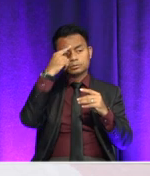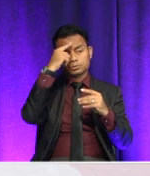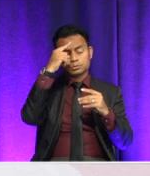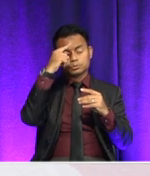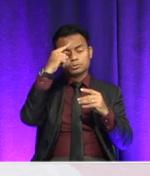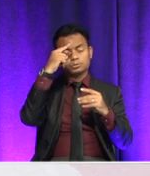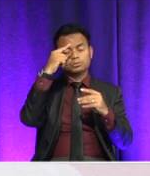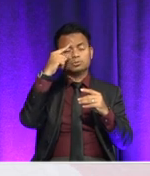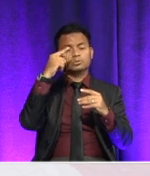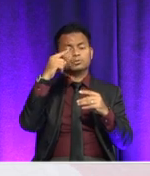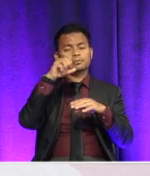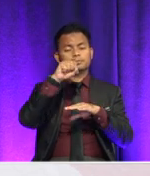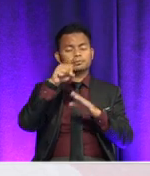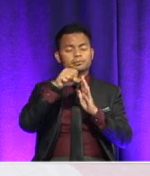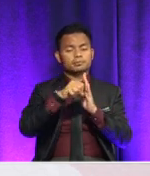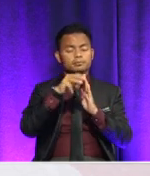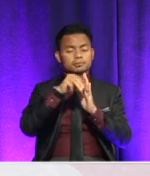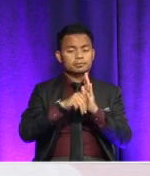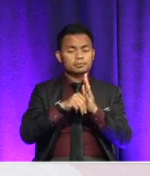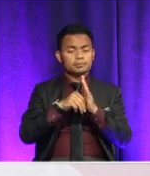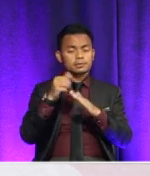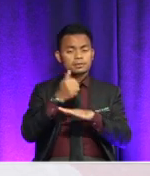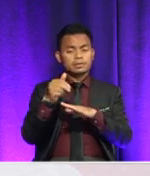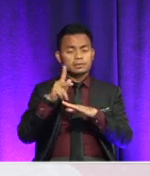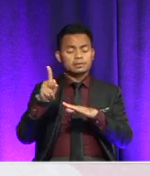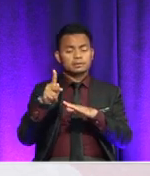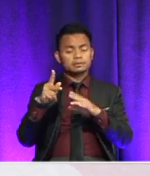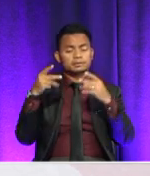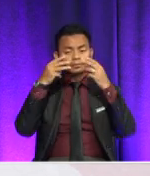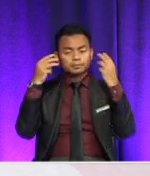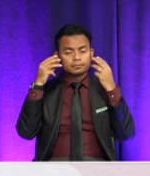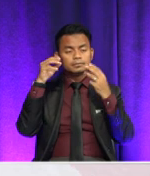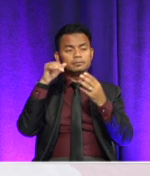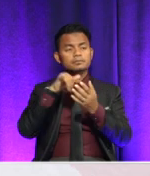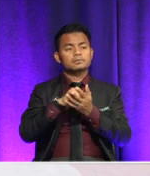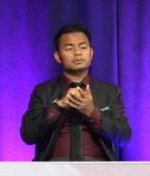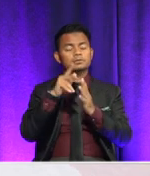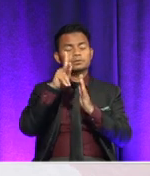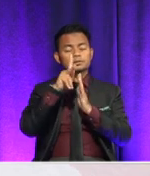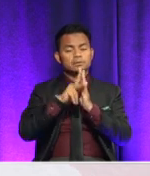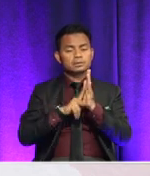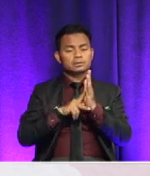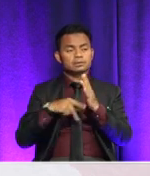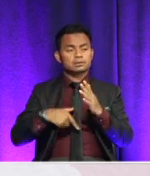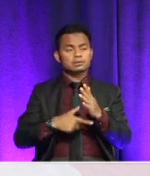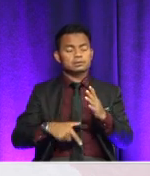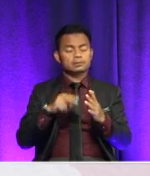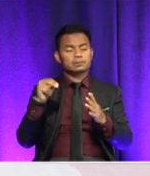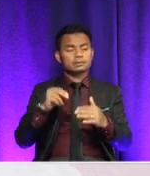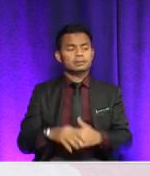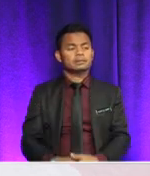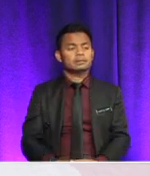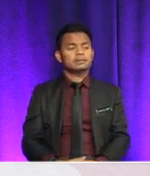kelaparan Oke baik jadi kayak situ kalau kita tengok di sini untuk pun dia untuk ini untuk dada Oke untuk